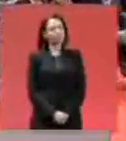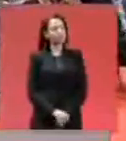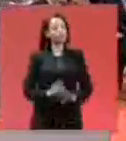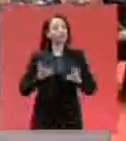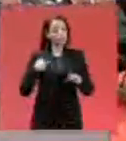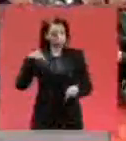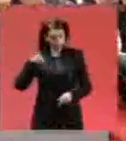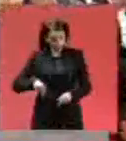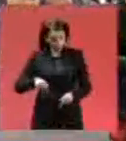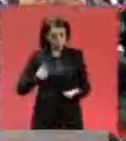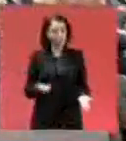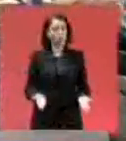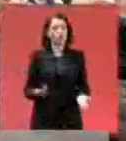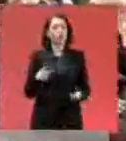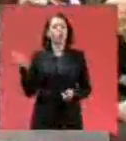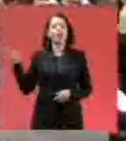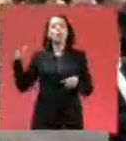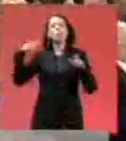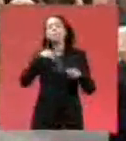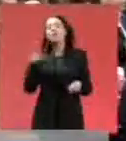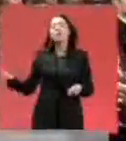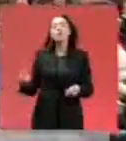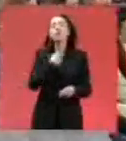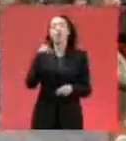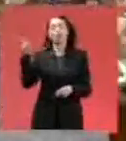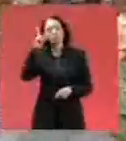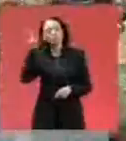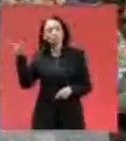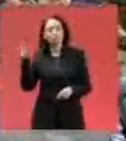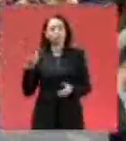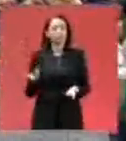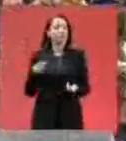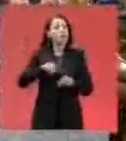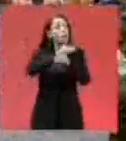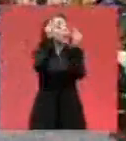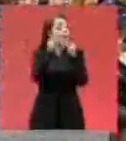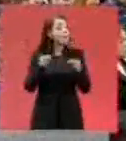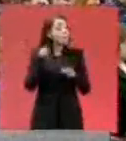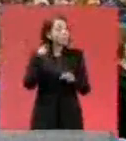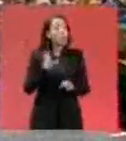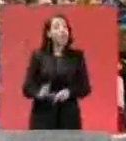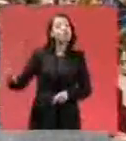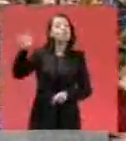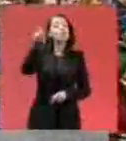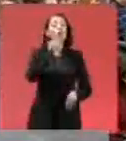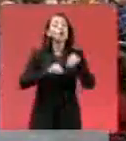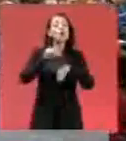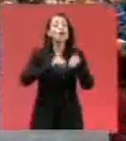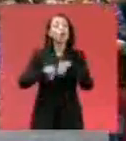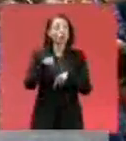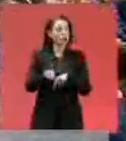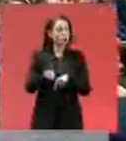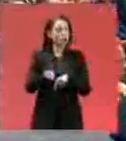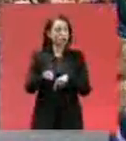Έτσι λοιπόν τώρα κινδυνεύουν να πέσουν μέσα στην παγίδα που έστησαν. Και το αποτέλεσμα των ευρωπαϊκών εκλογών